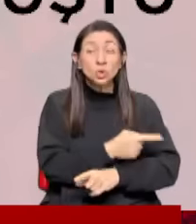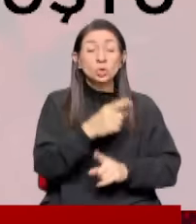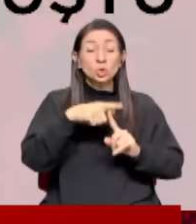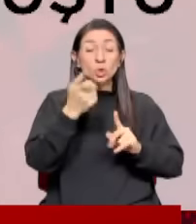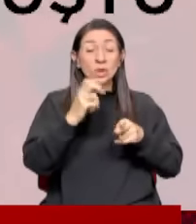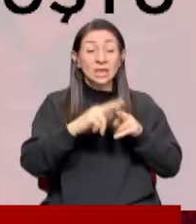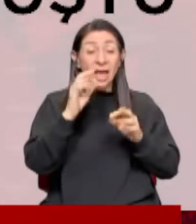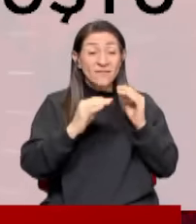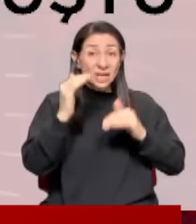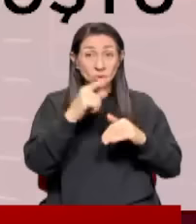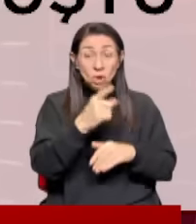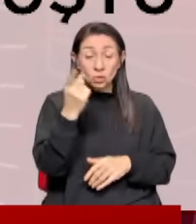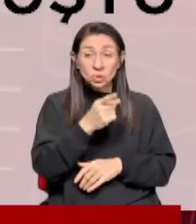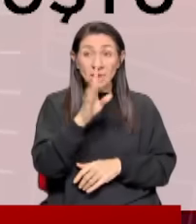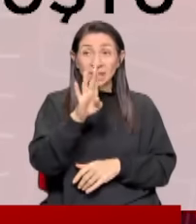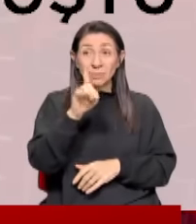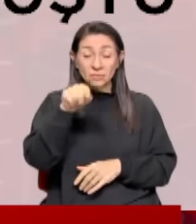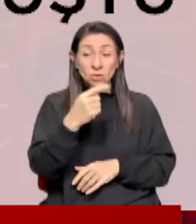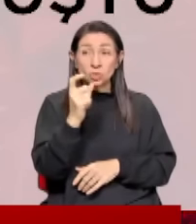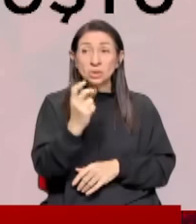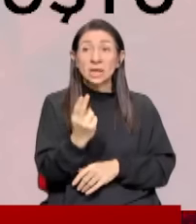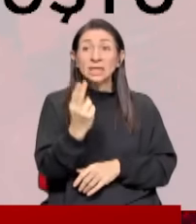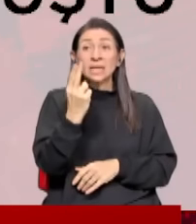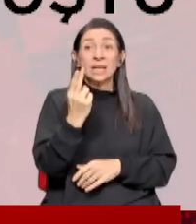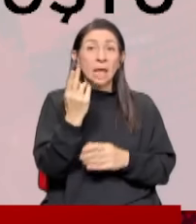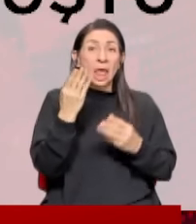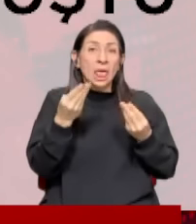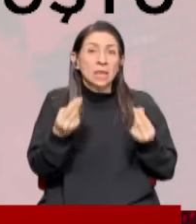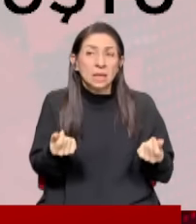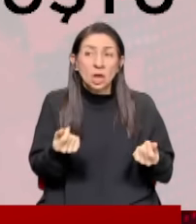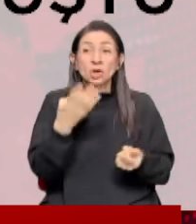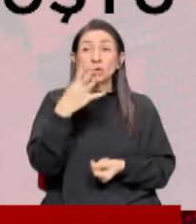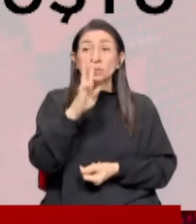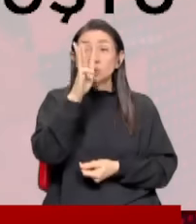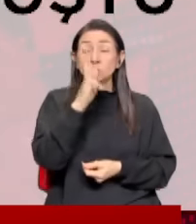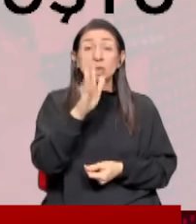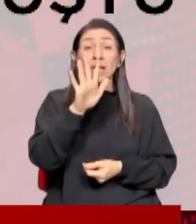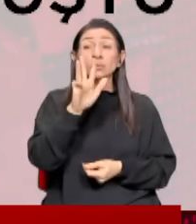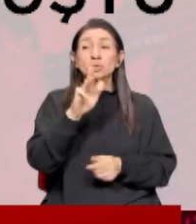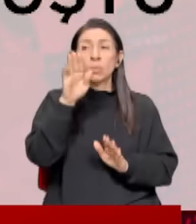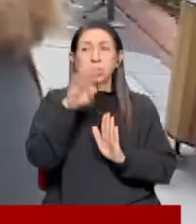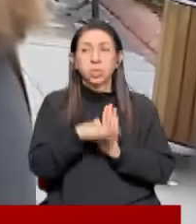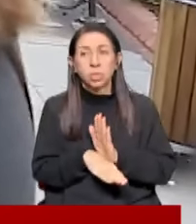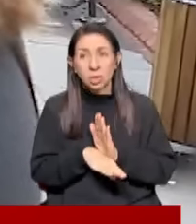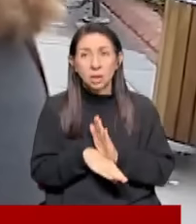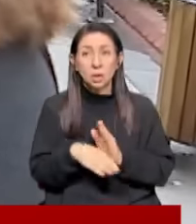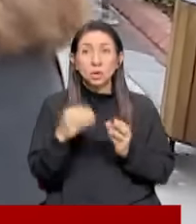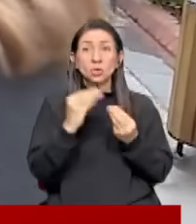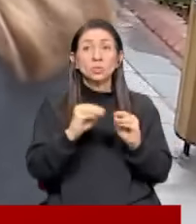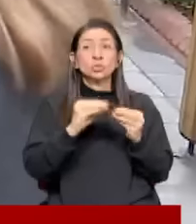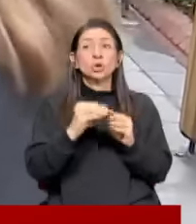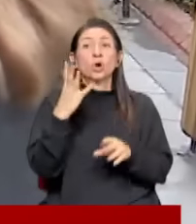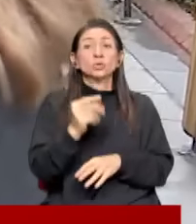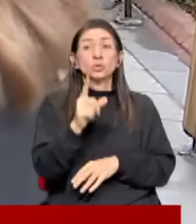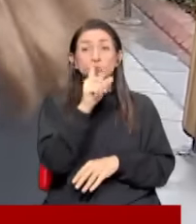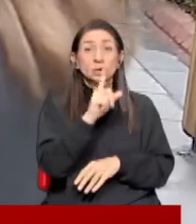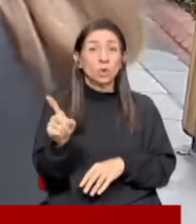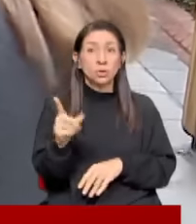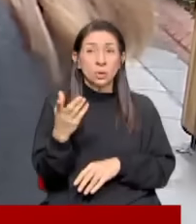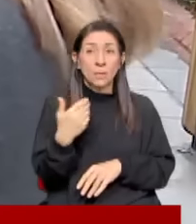TÜİK enflasyonuyla %41,97 oranında eridi. 4353 liraya düştü. Yumurta olmuş 110